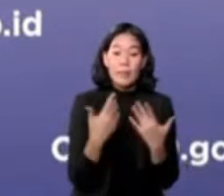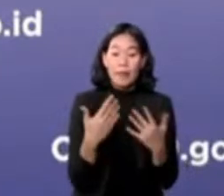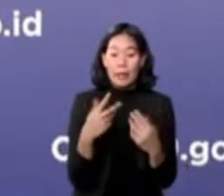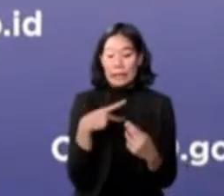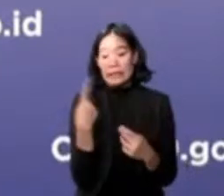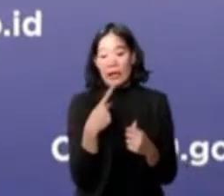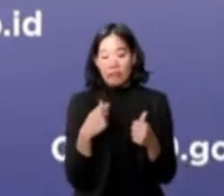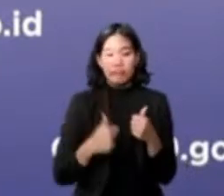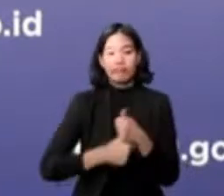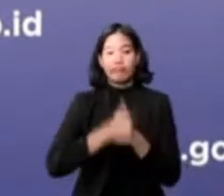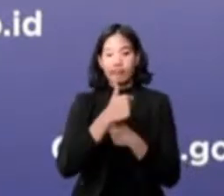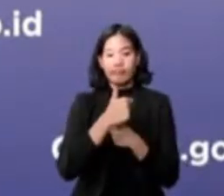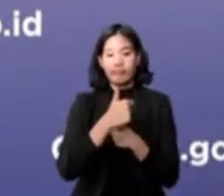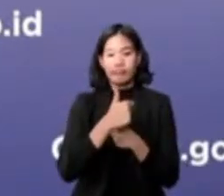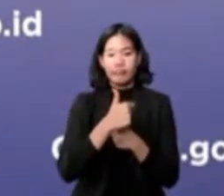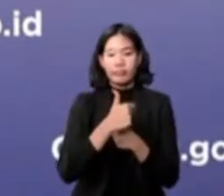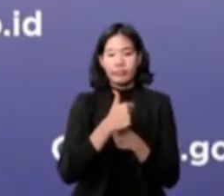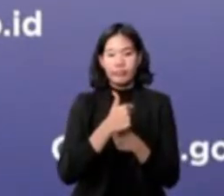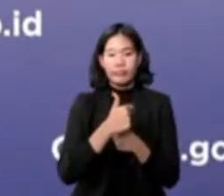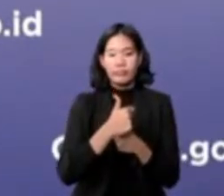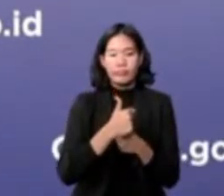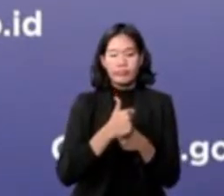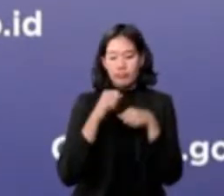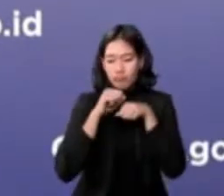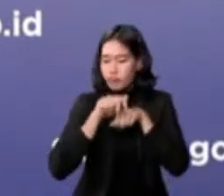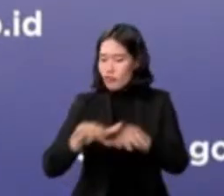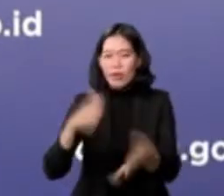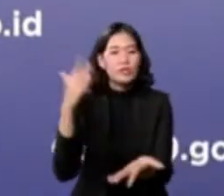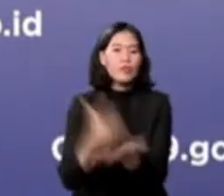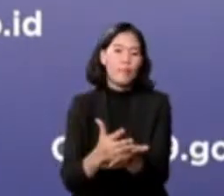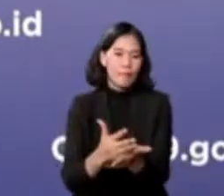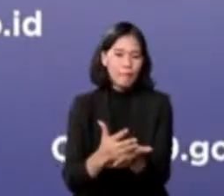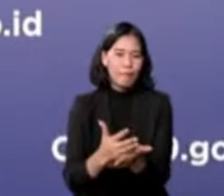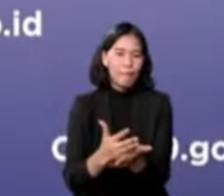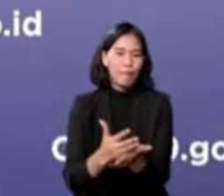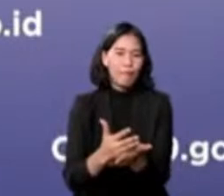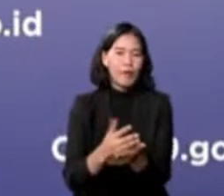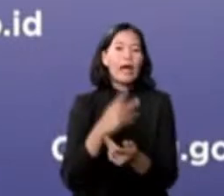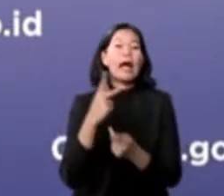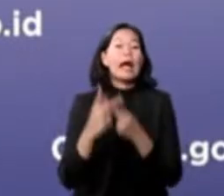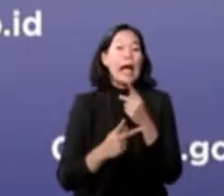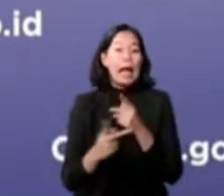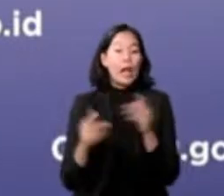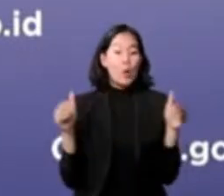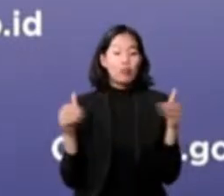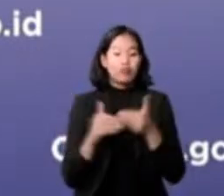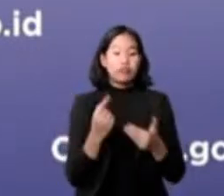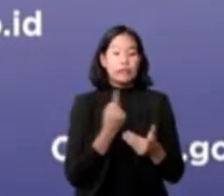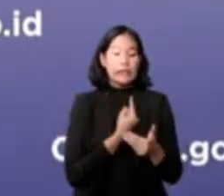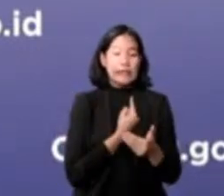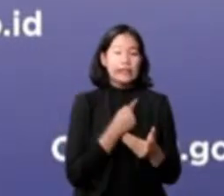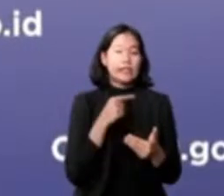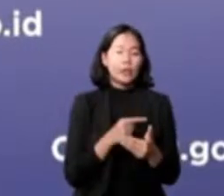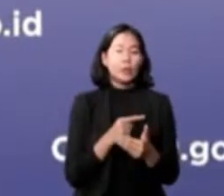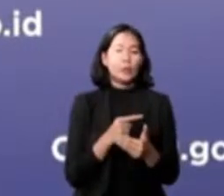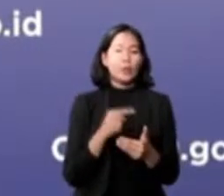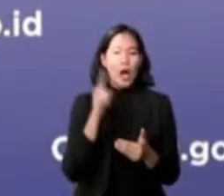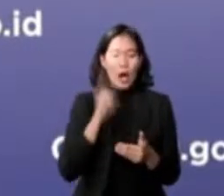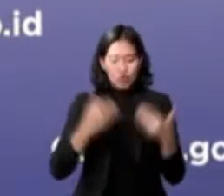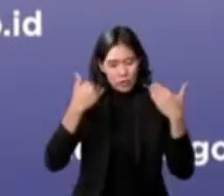kita untuk kemudian menghentikan penularan sepanjang isolasi dilaksanakan secara ketat.